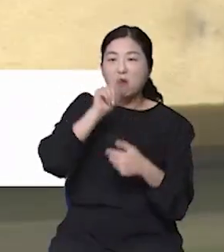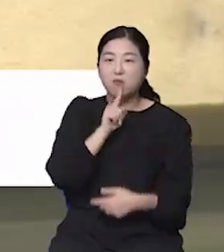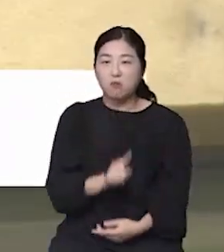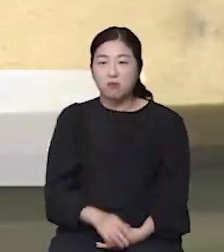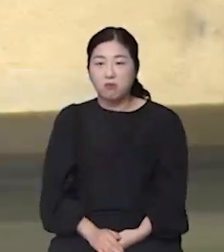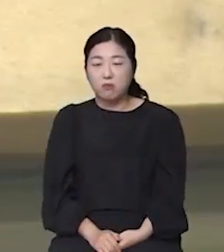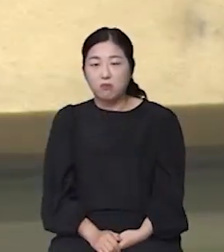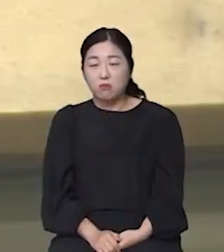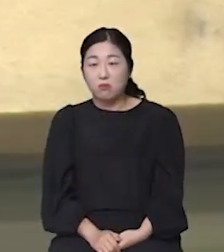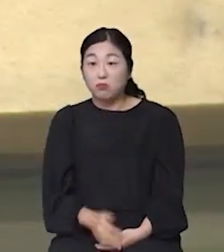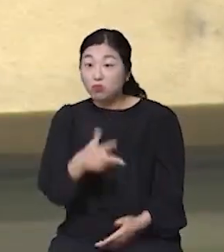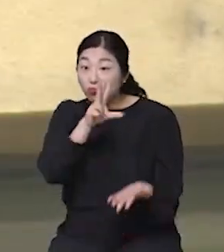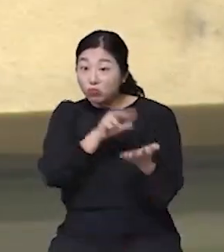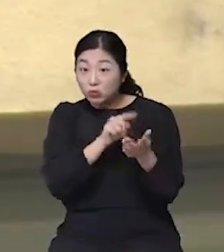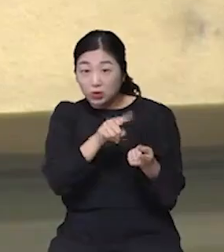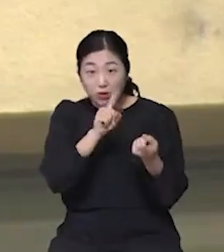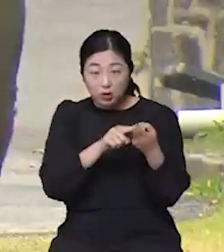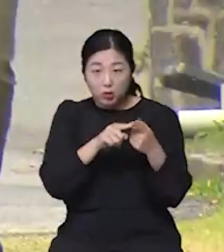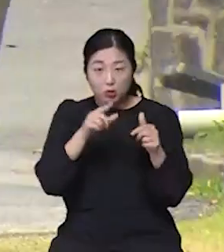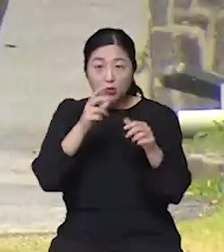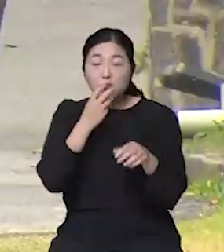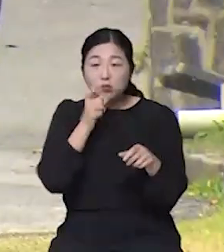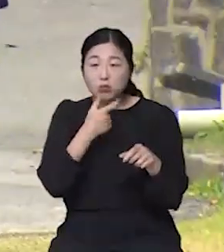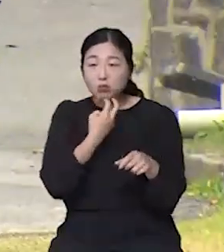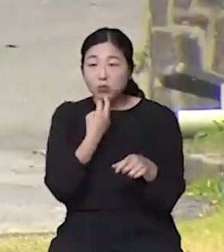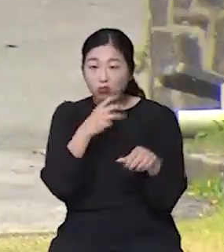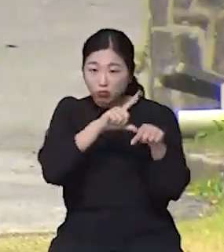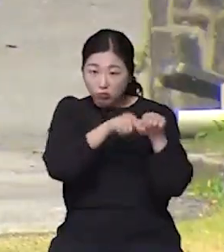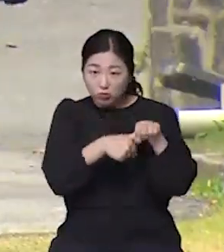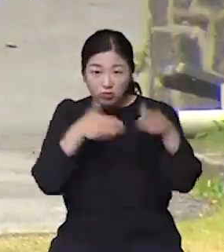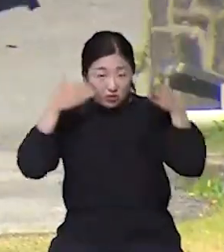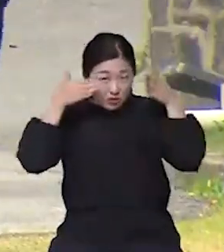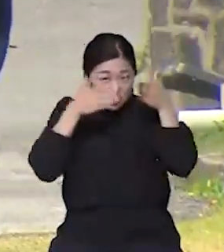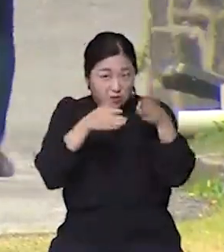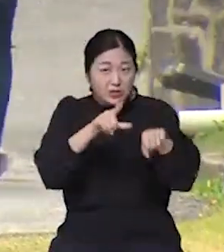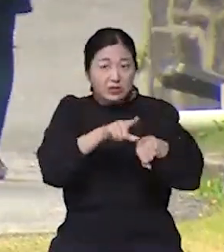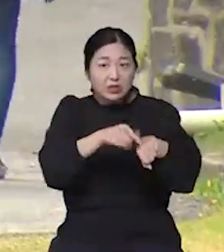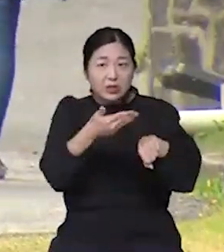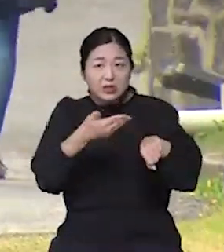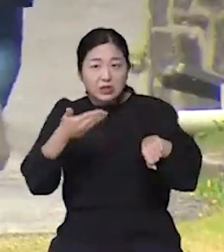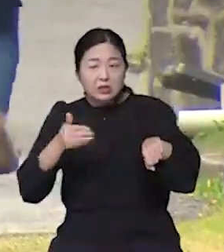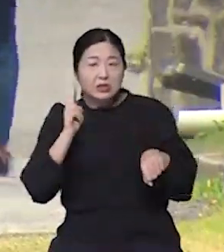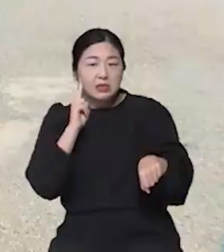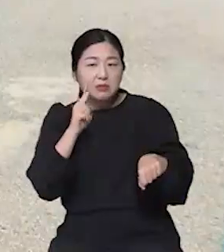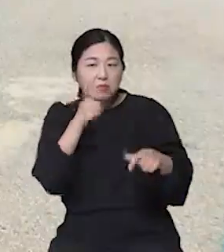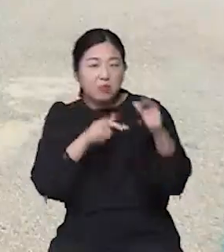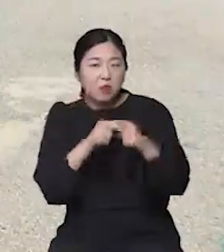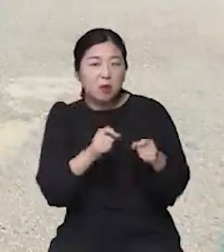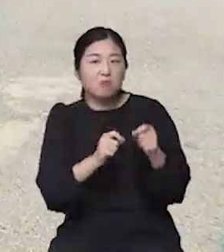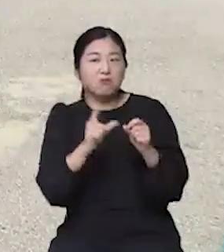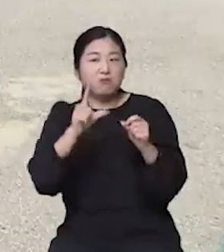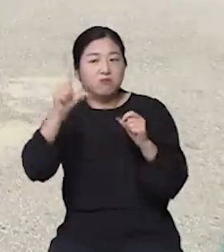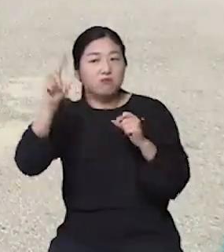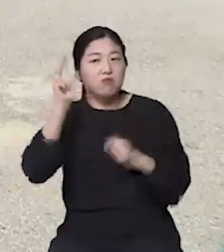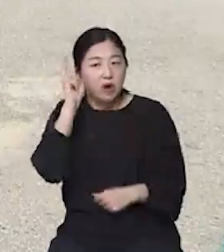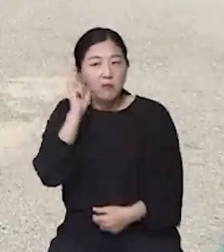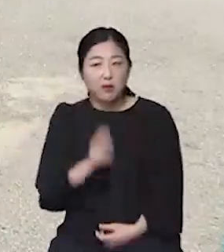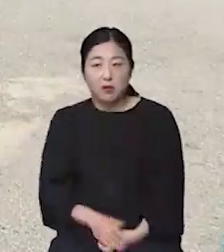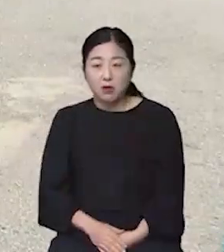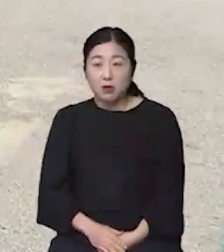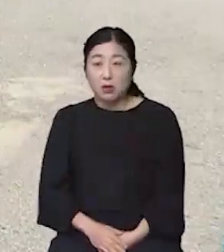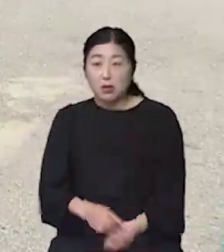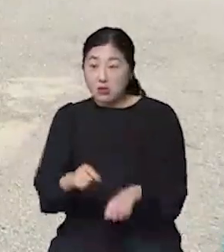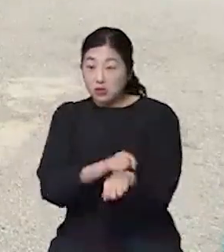보였습니다. 문제는 이 같은 수도권 쏠림 현상이 시간이 갈수록 더 심해질 가능성이 높다는 겁니다.